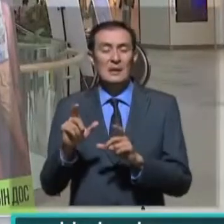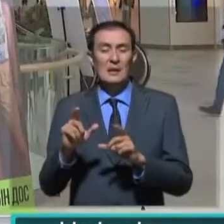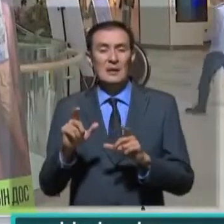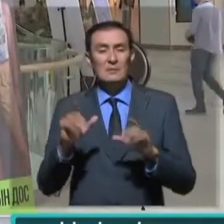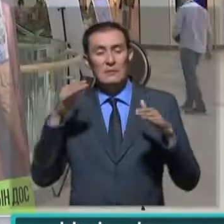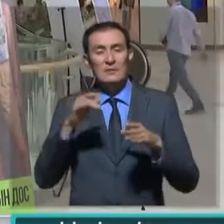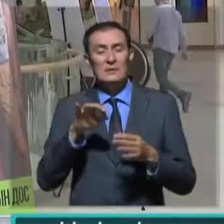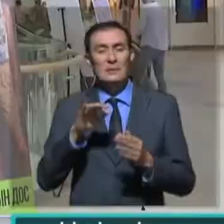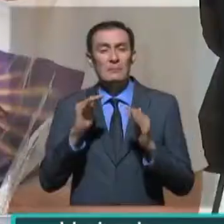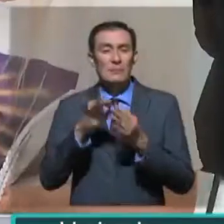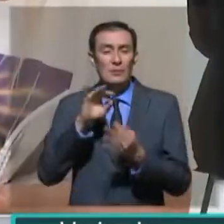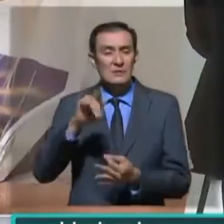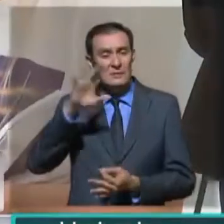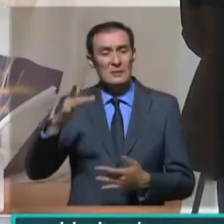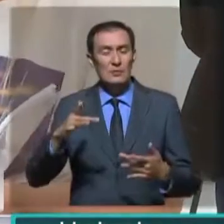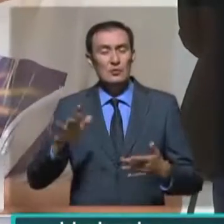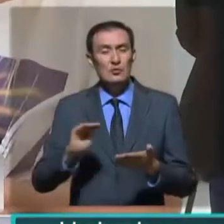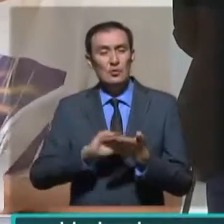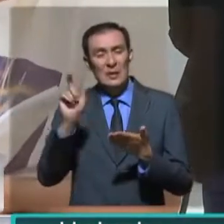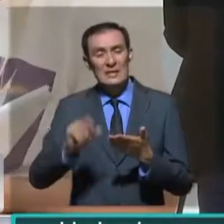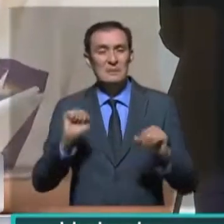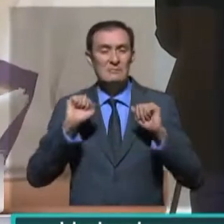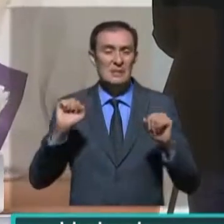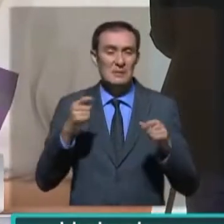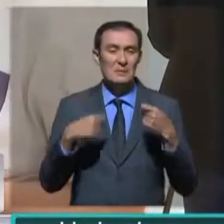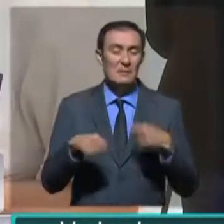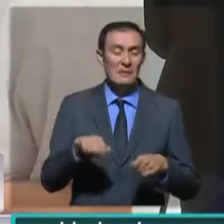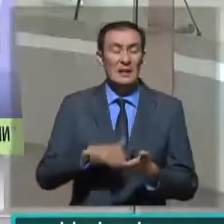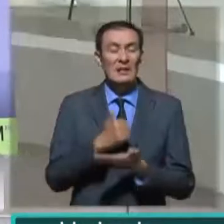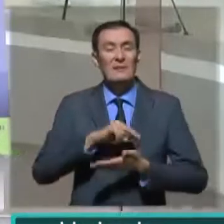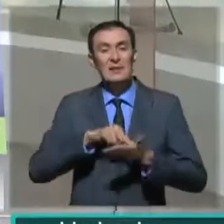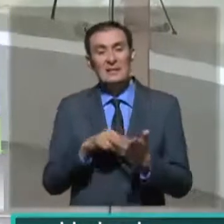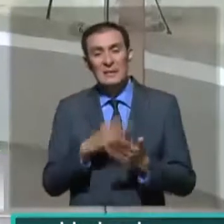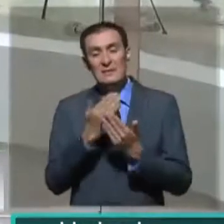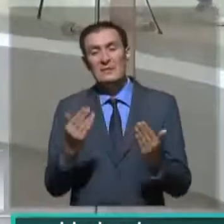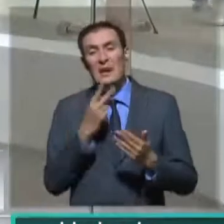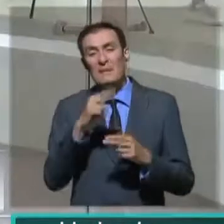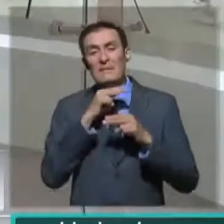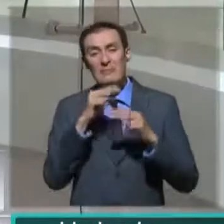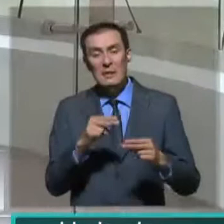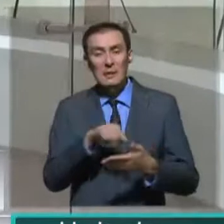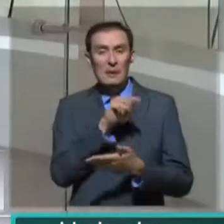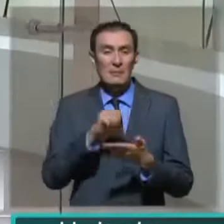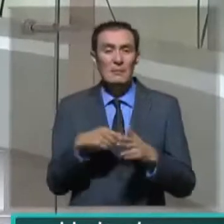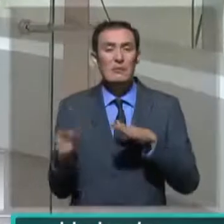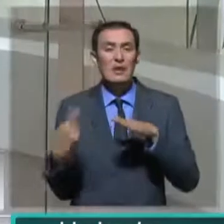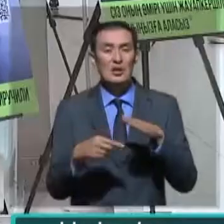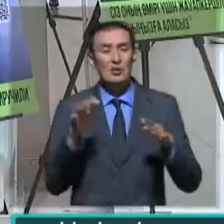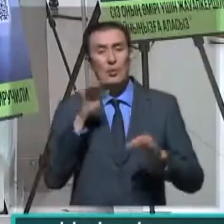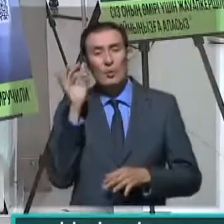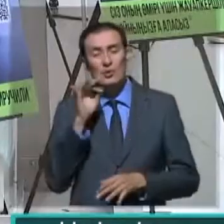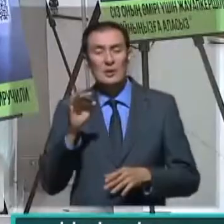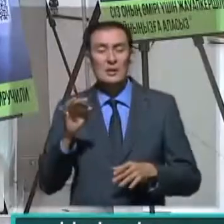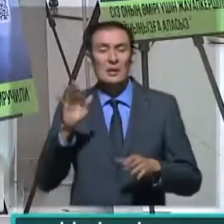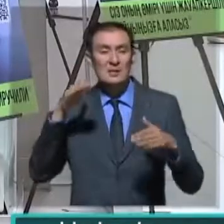из приюта с известными журналистами, спортсменами и предпринимателями. Главная цель этой выставки – обратить внимание на проблему бродячих кошек и